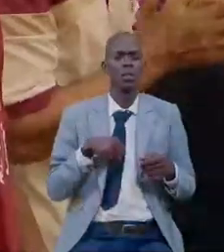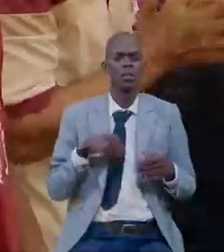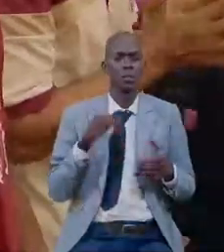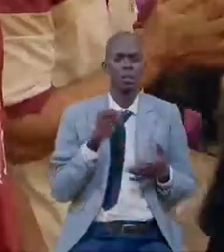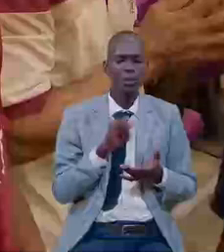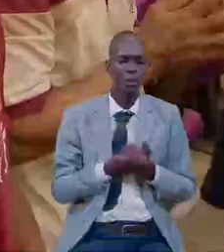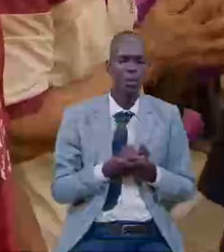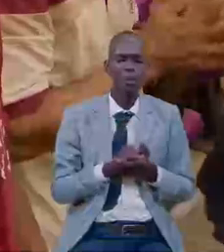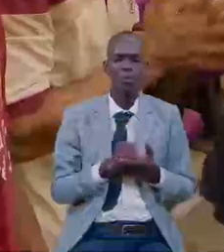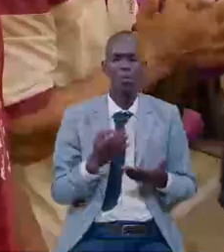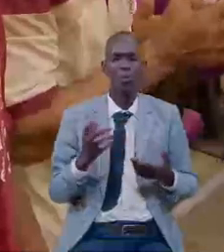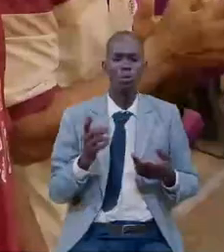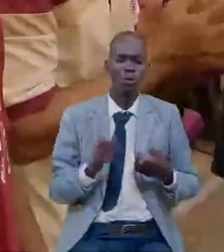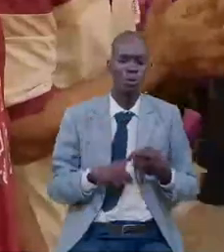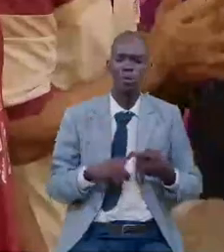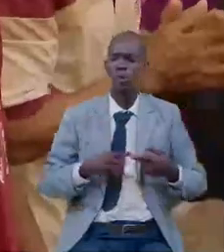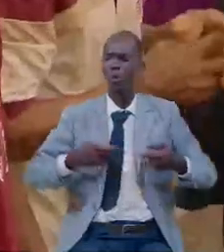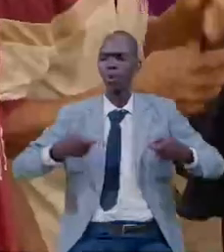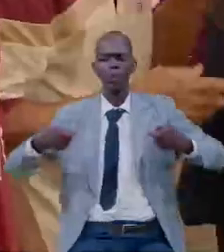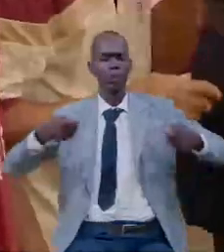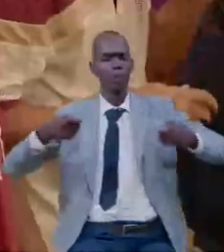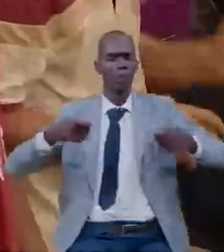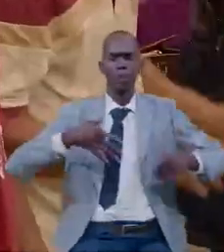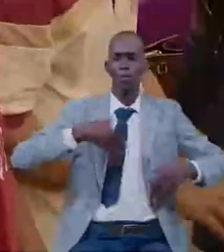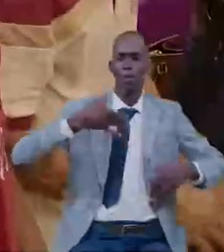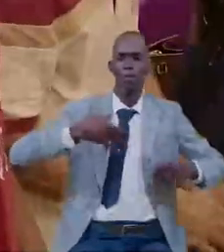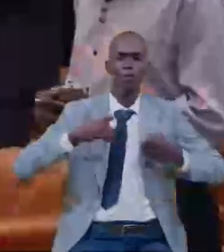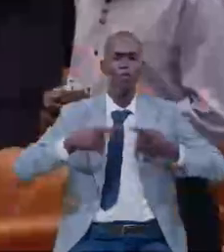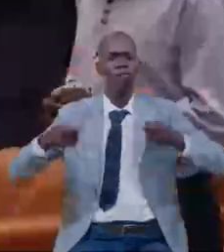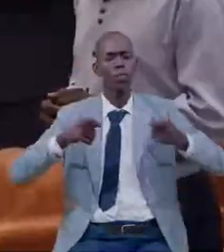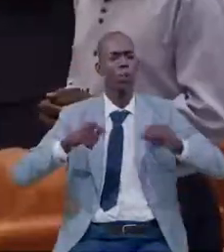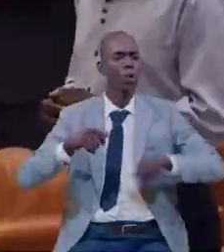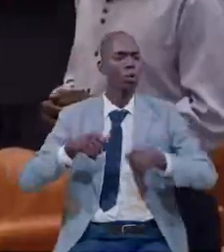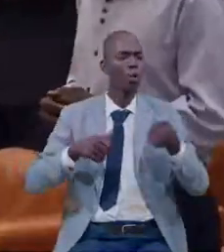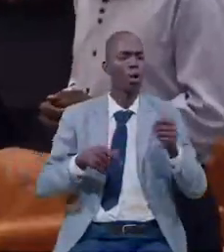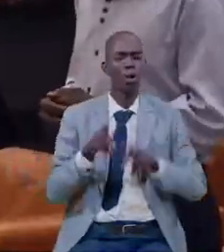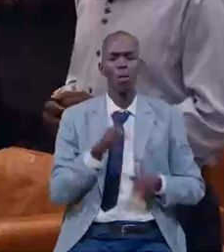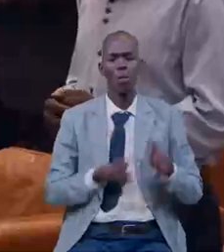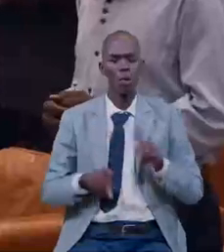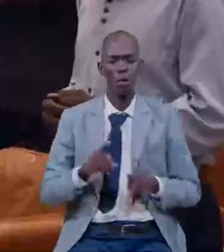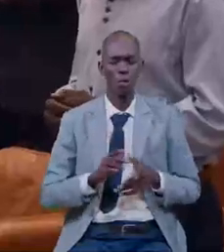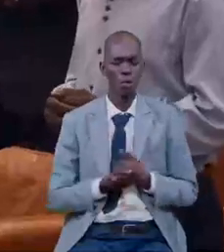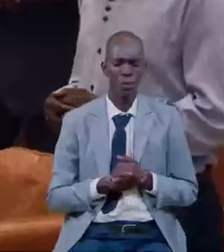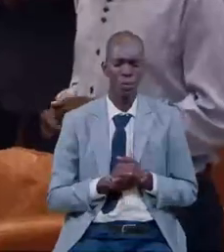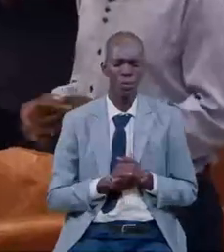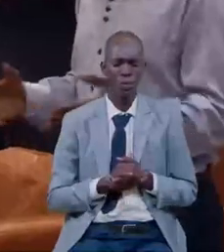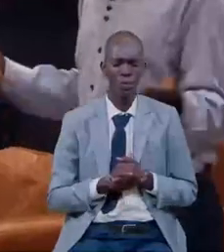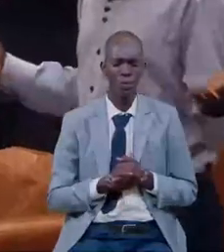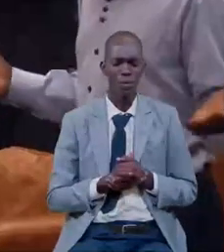l'orgueil qui veut faire de toi un boss, un grand monsieur sur les